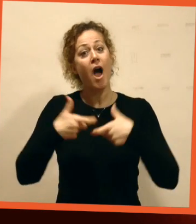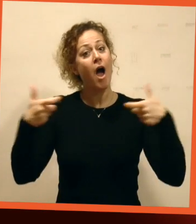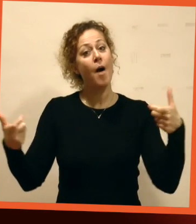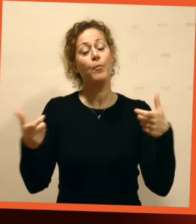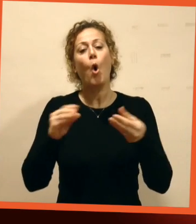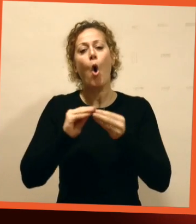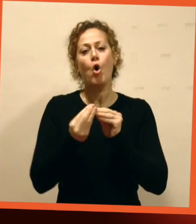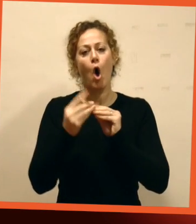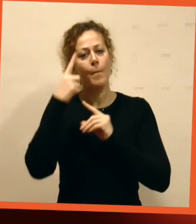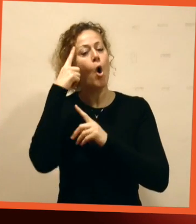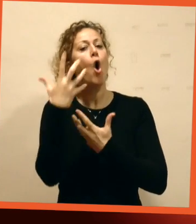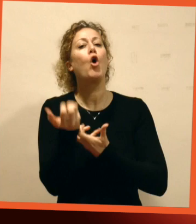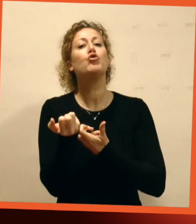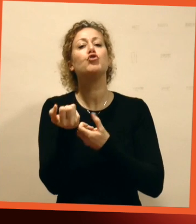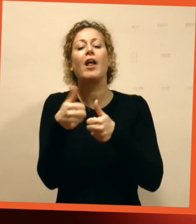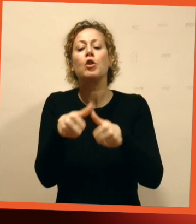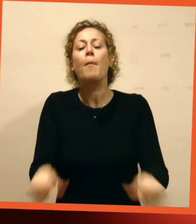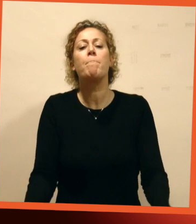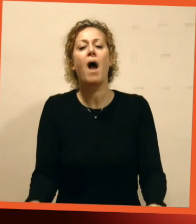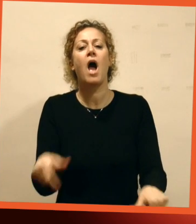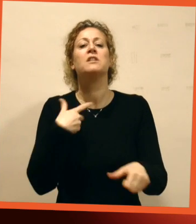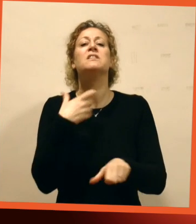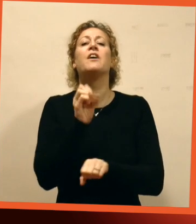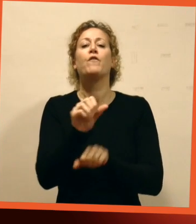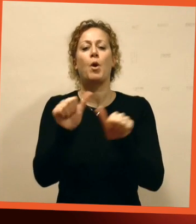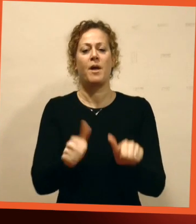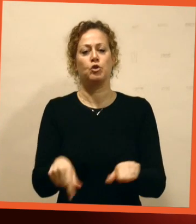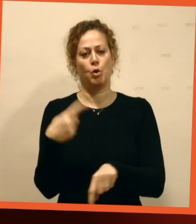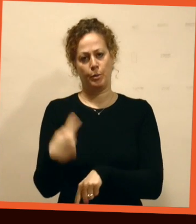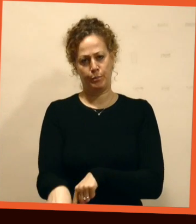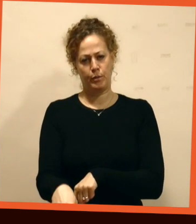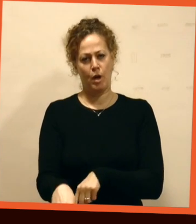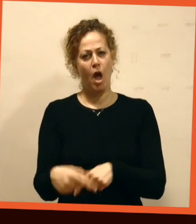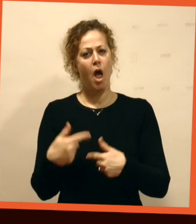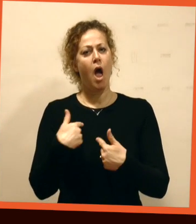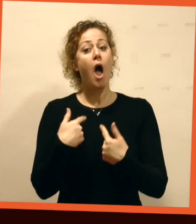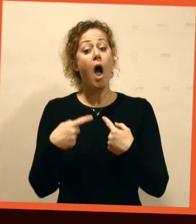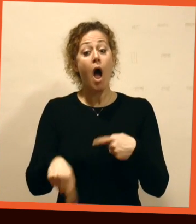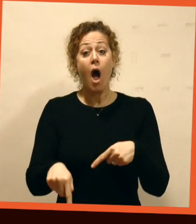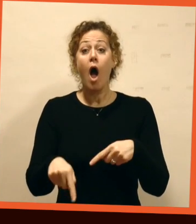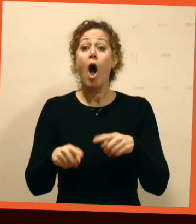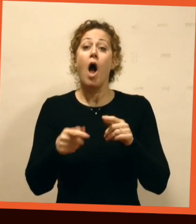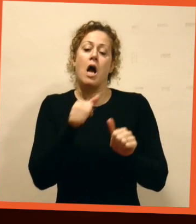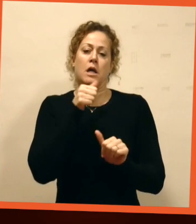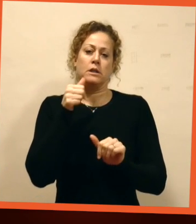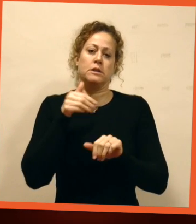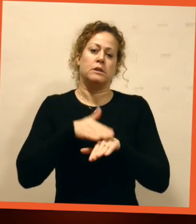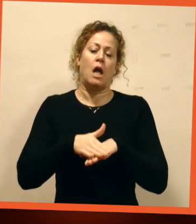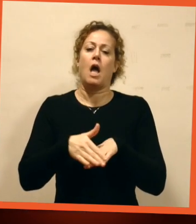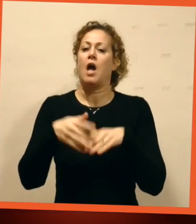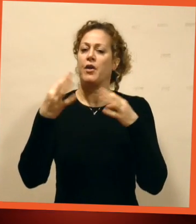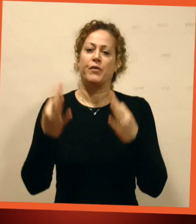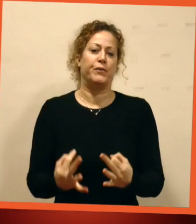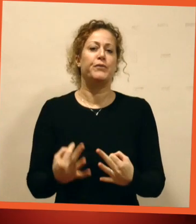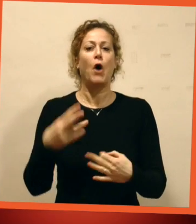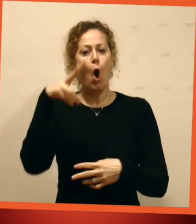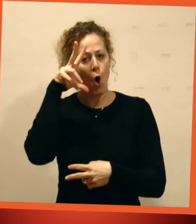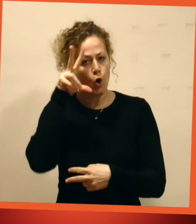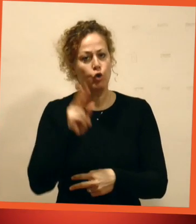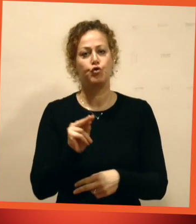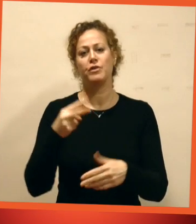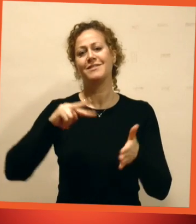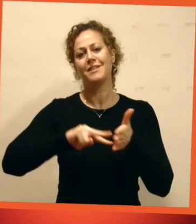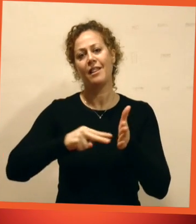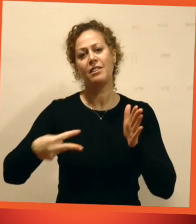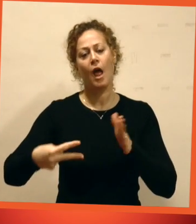fondamentale di formazione. Naturalmente per far questo serve anche la tecnica, quindi serve anche la conoscenza,